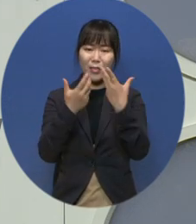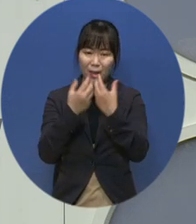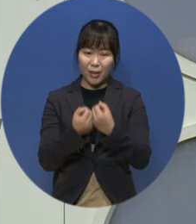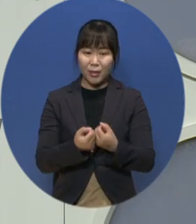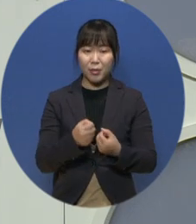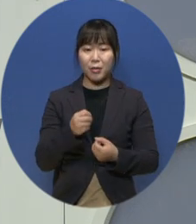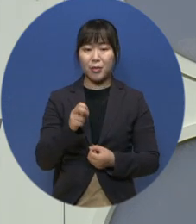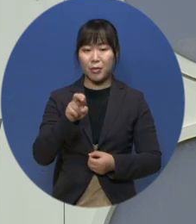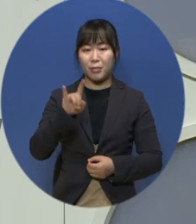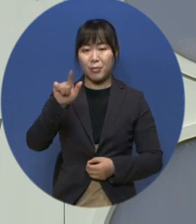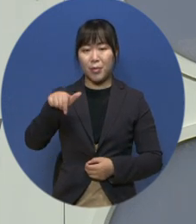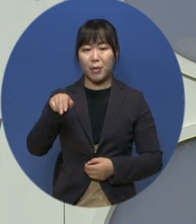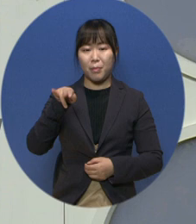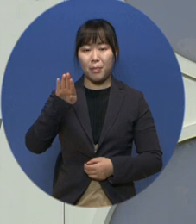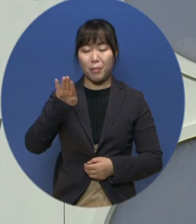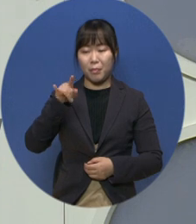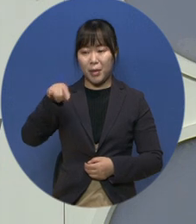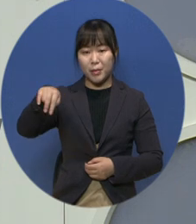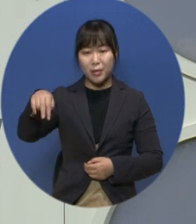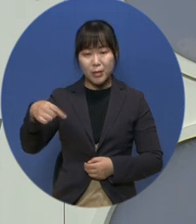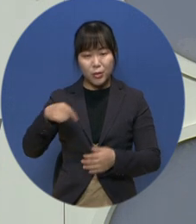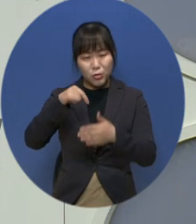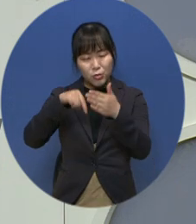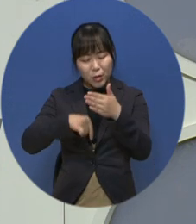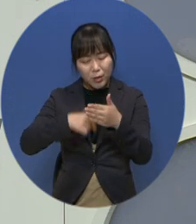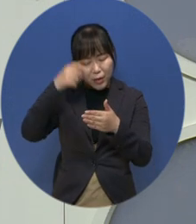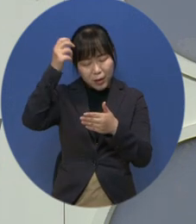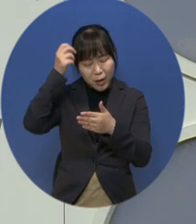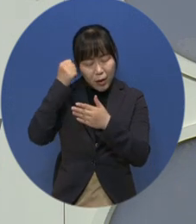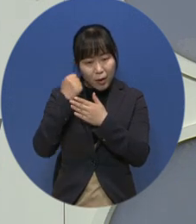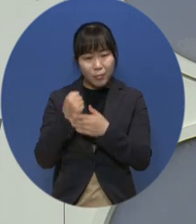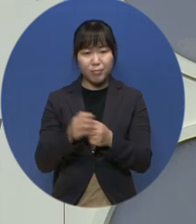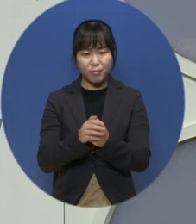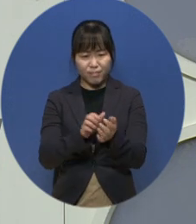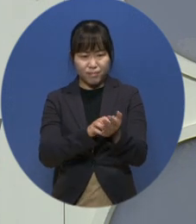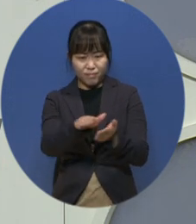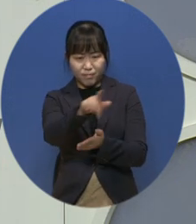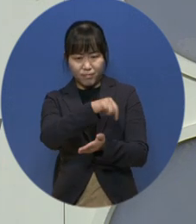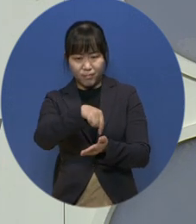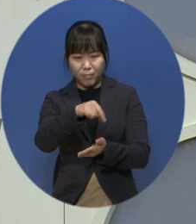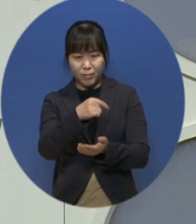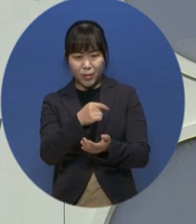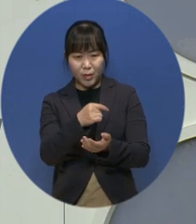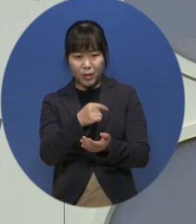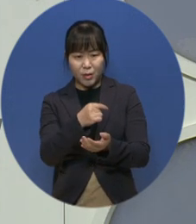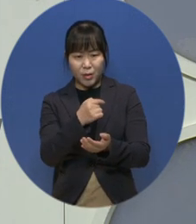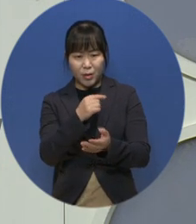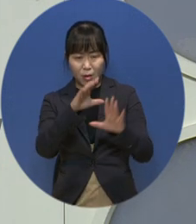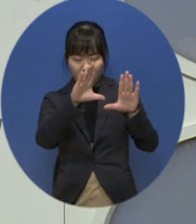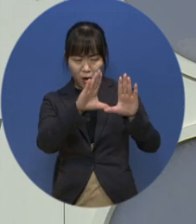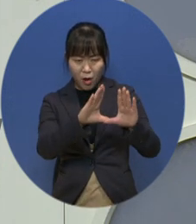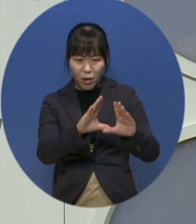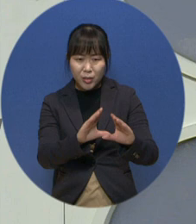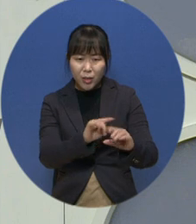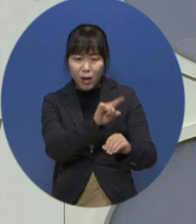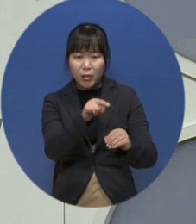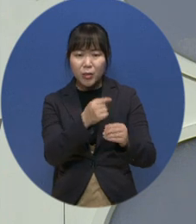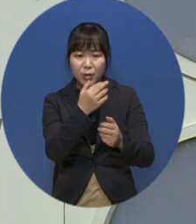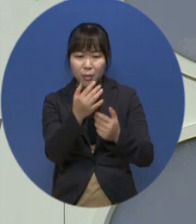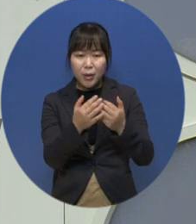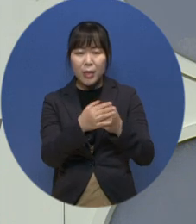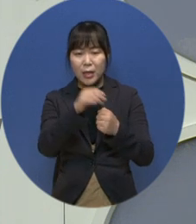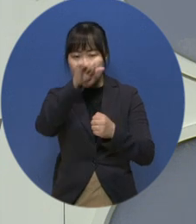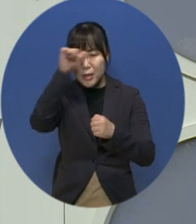들면 맥베스의 대사 가운데 기억에 남는 게 꺼져라 덧없는 촛불이여 인생은 걸어다니는